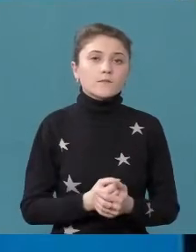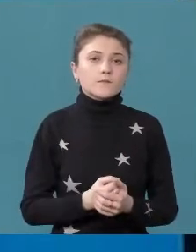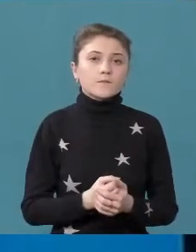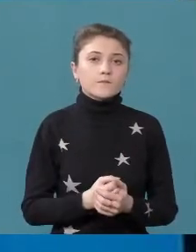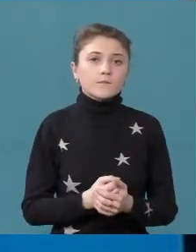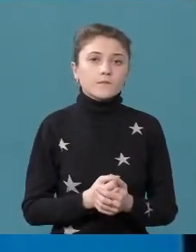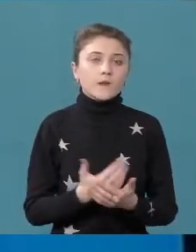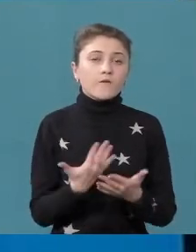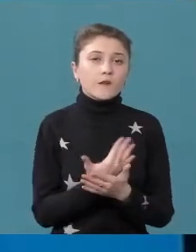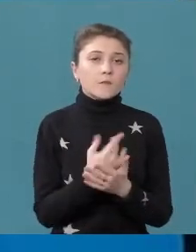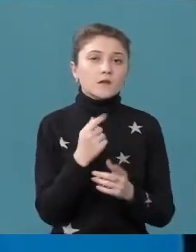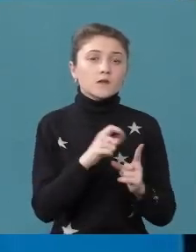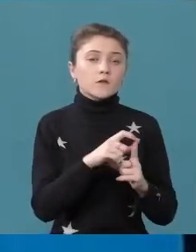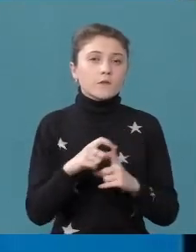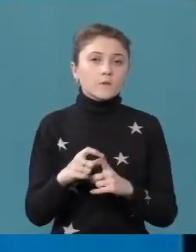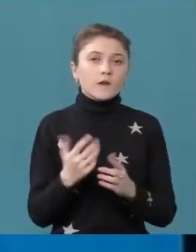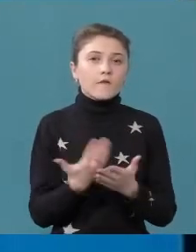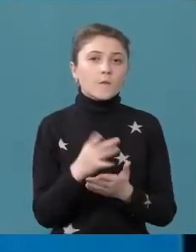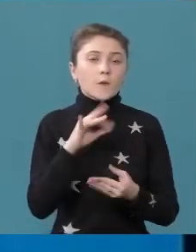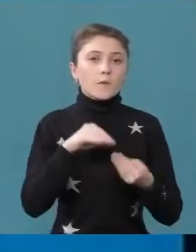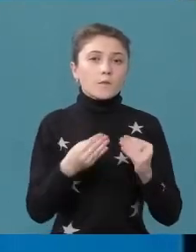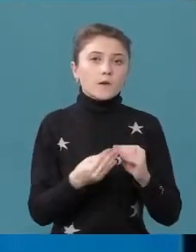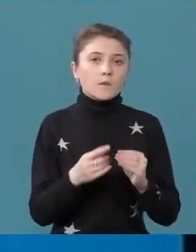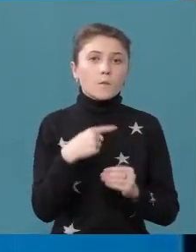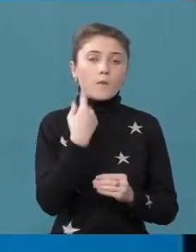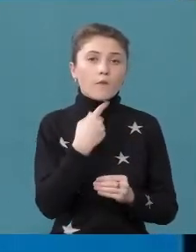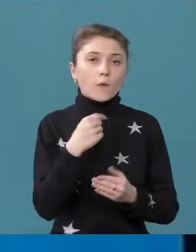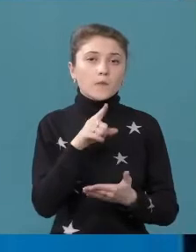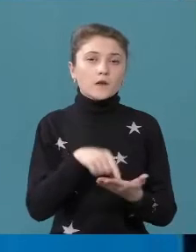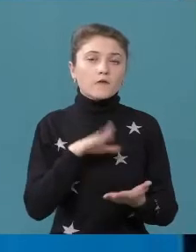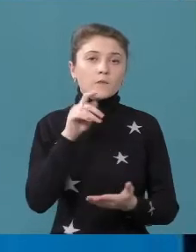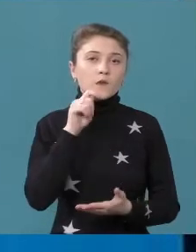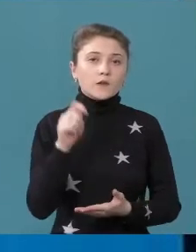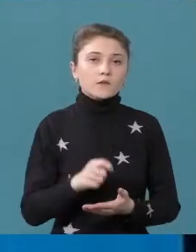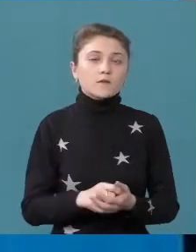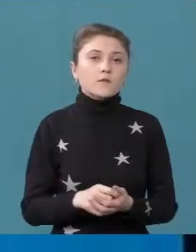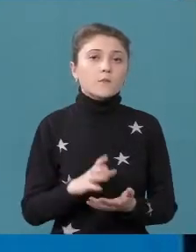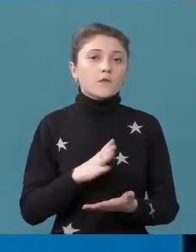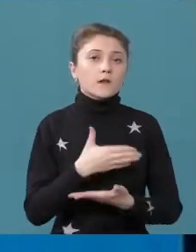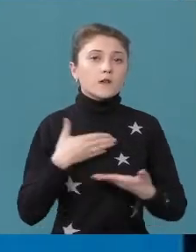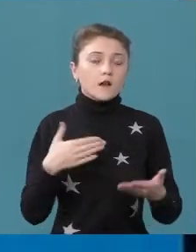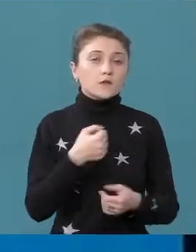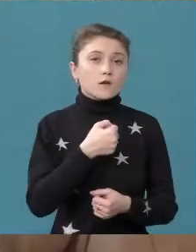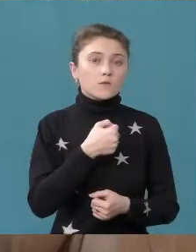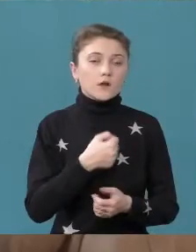продюсерки фільму Лесі Воронюк, фільм про проблеми мовного питання в Україні. На прем'єрі був наш кореспондент Володимир